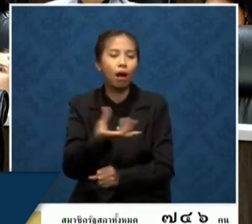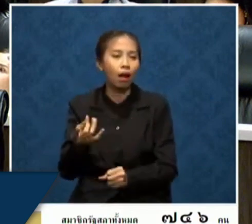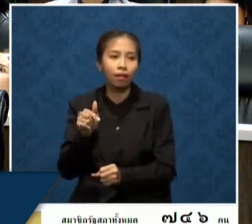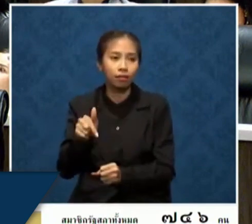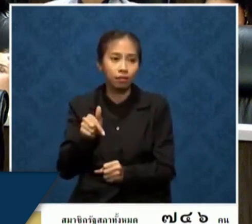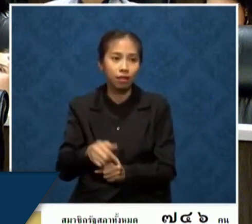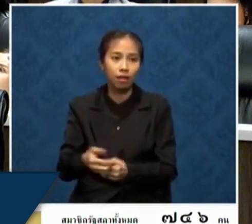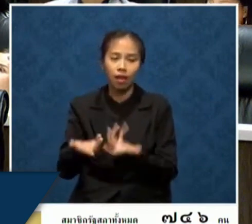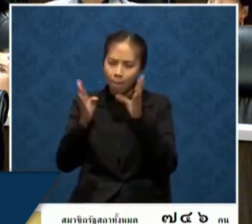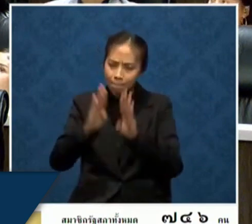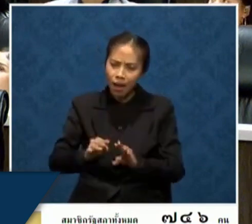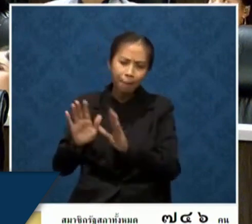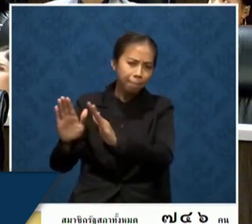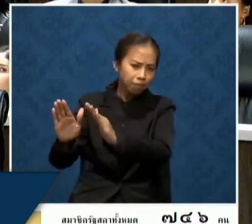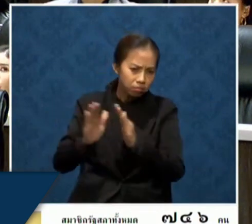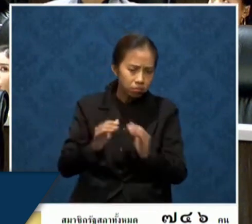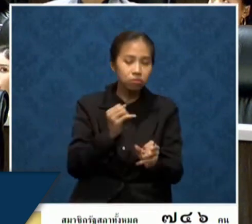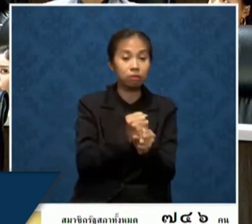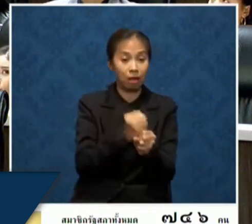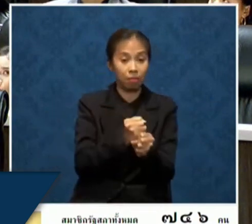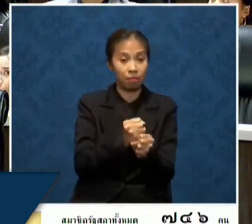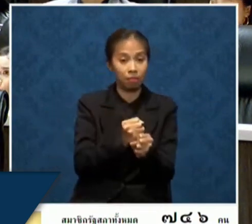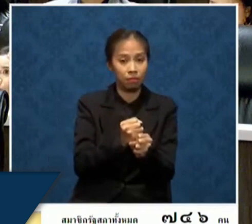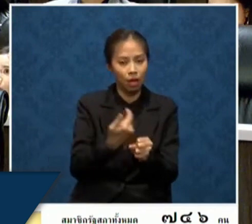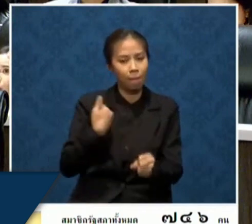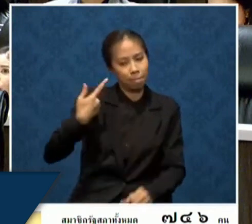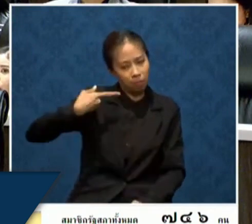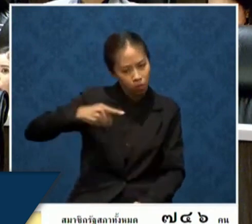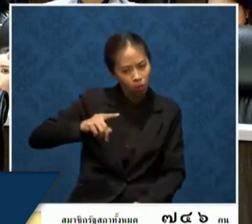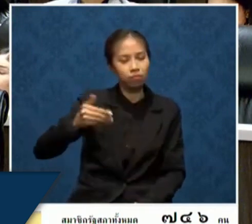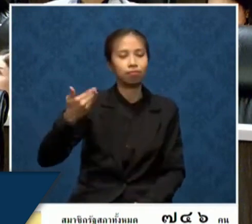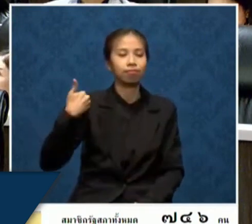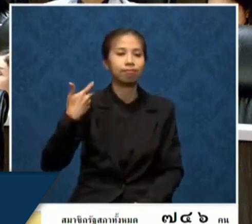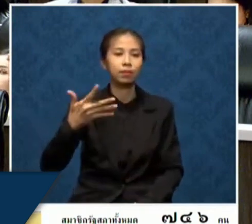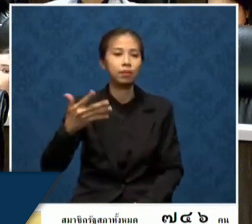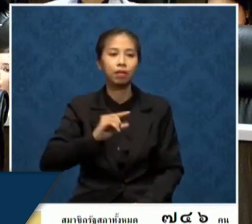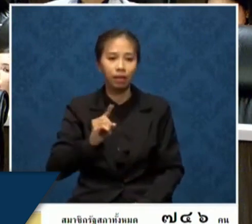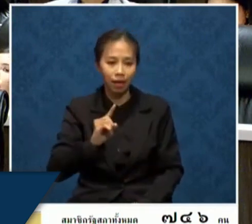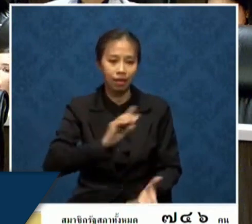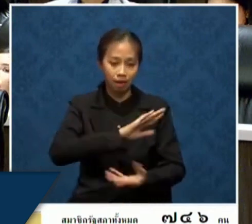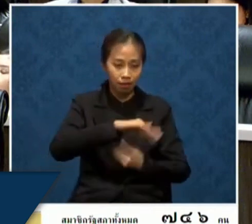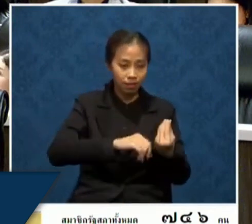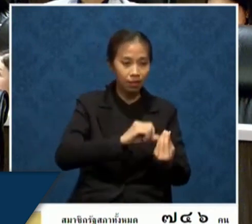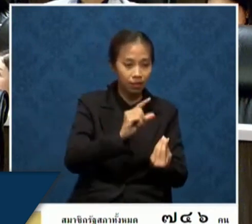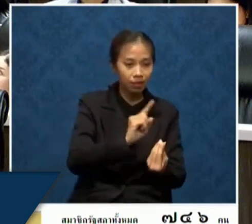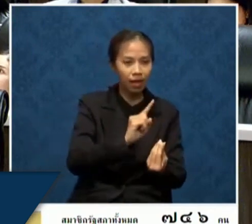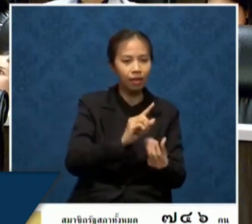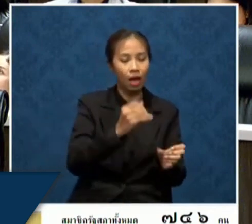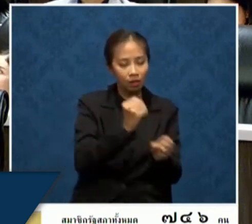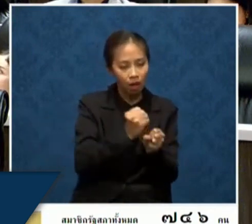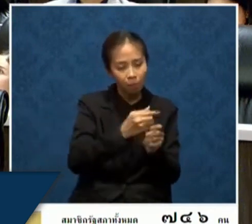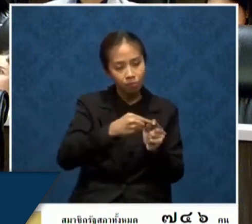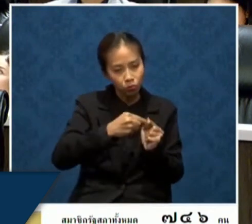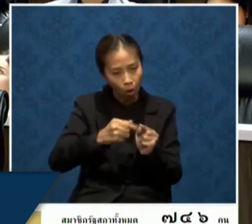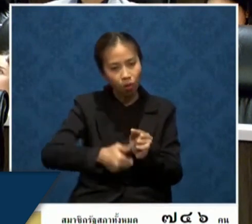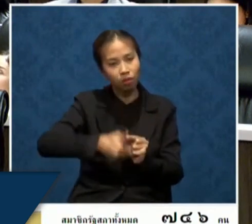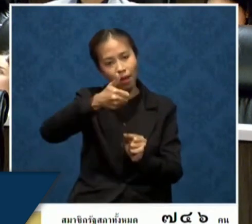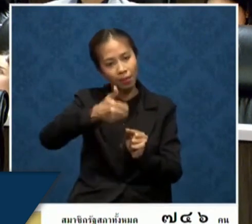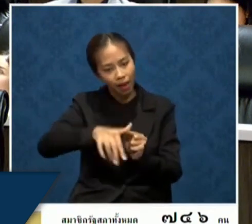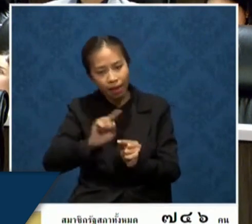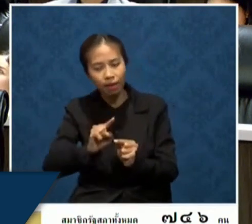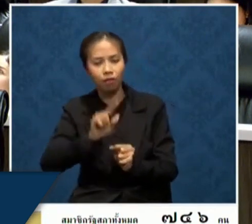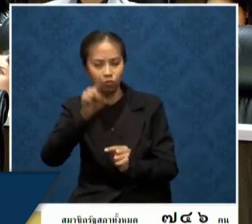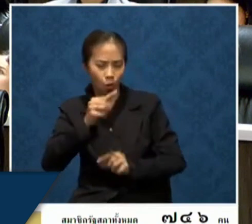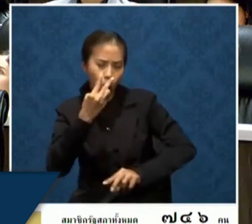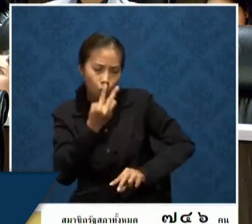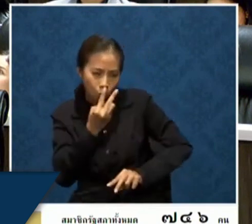หรือรูปแบบการพัฒนาแบบนี้มันคุ้มค่าหรือไม่เขตเศรษฐกิจใดควรได้ไปต่อแบบไหนท่านกำลังต่อยอด